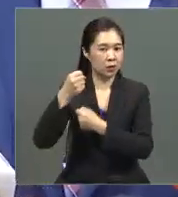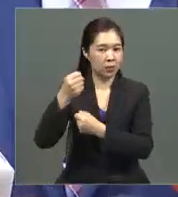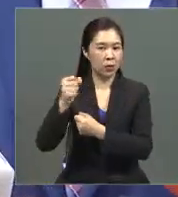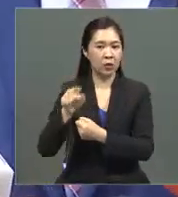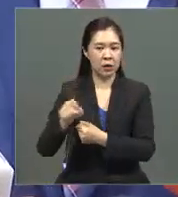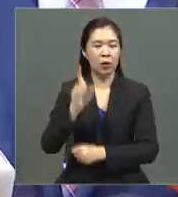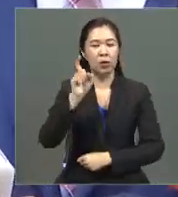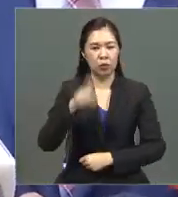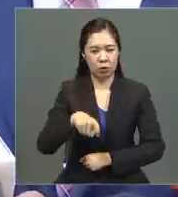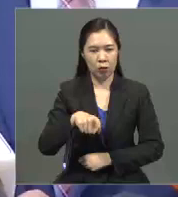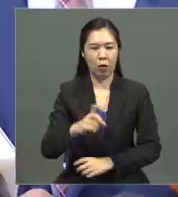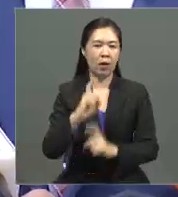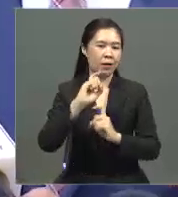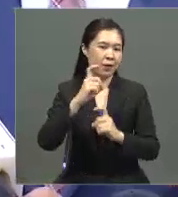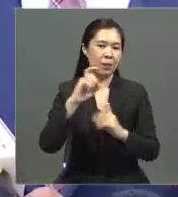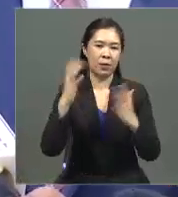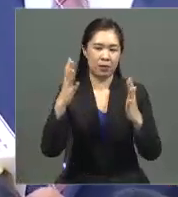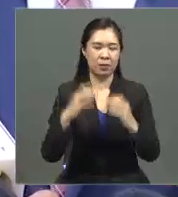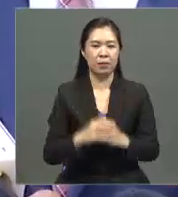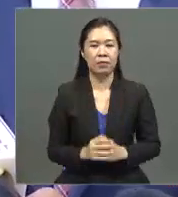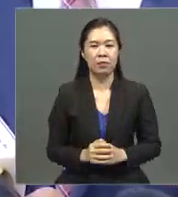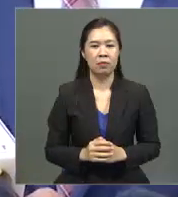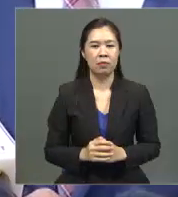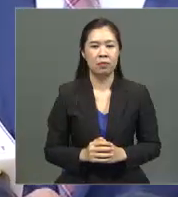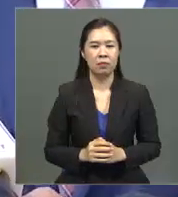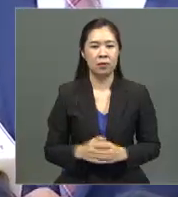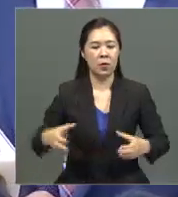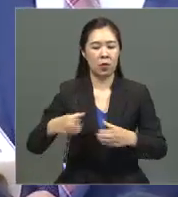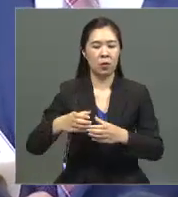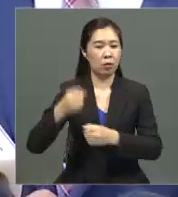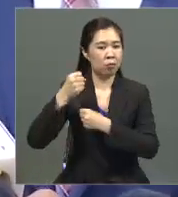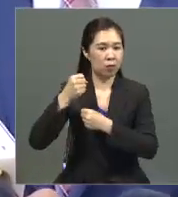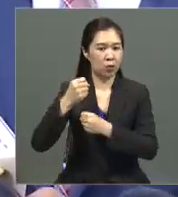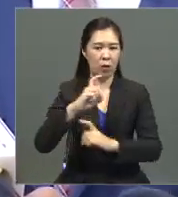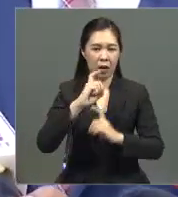ที่ปลอดภัยนะถ้าไม่ปลอดภัยแล้วคนไปร่วมชุมนุมไม่ปลอดภัยแล้วเ